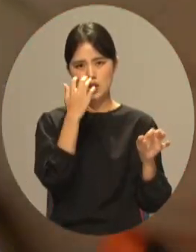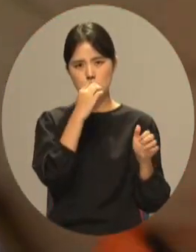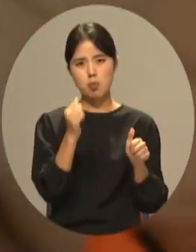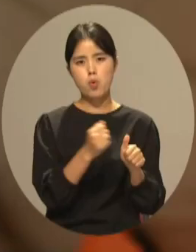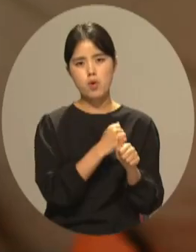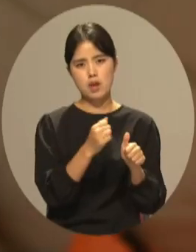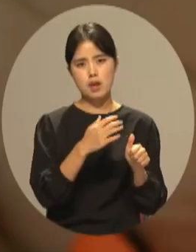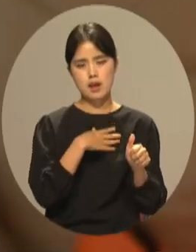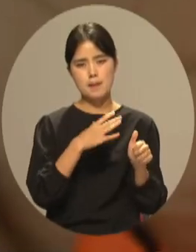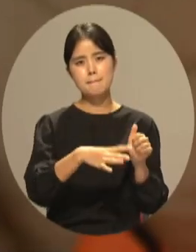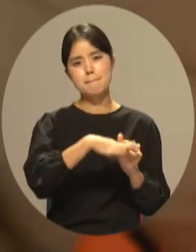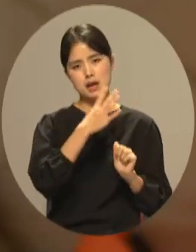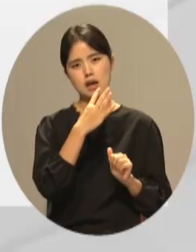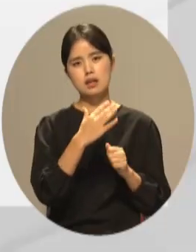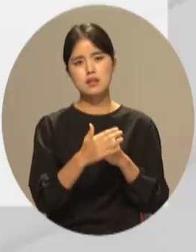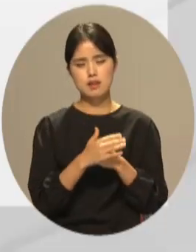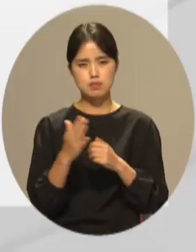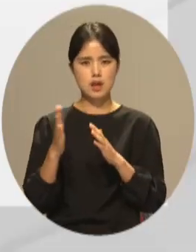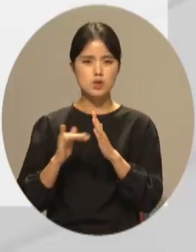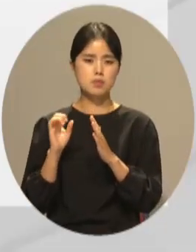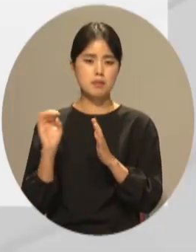전 유족들에게 털어놨습니다.